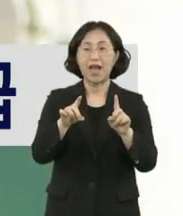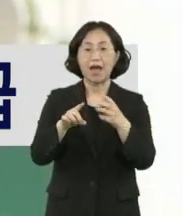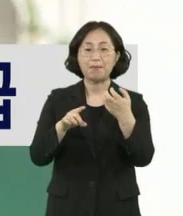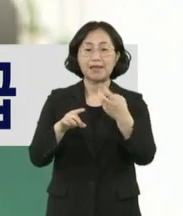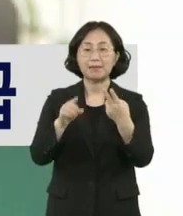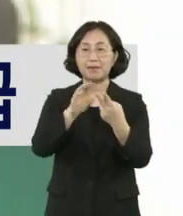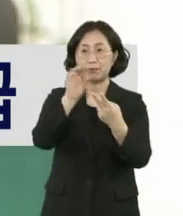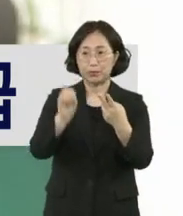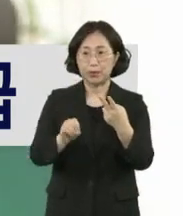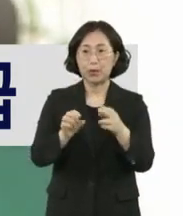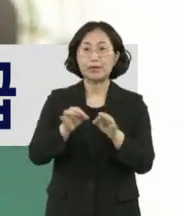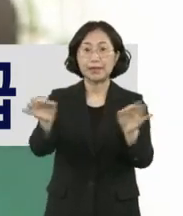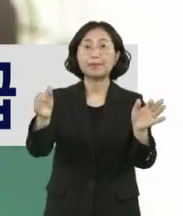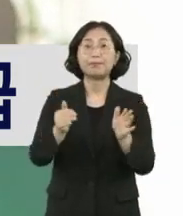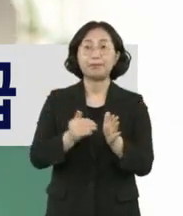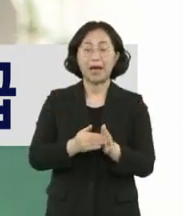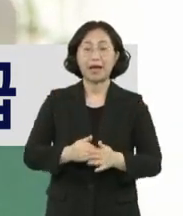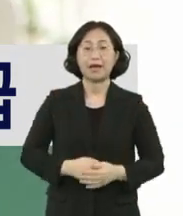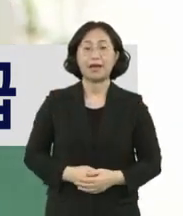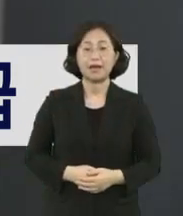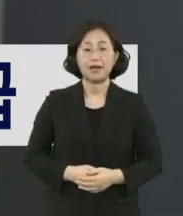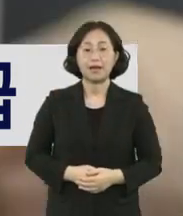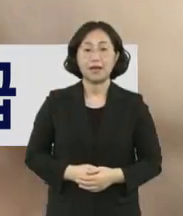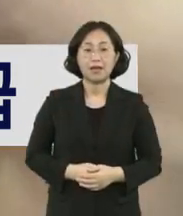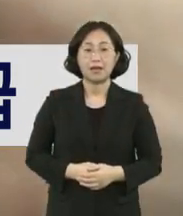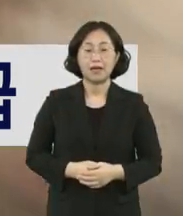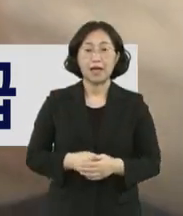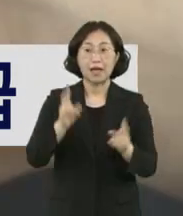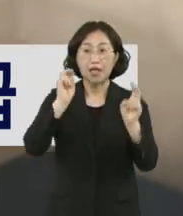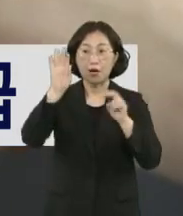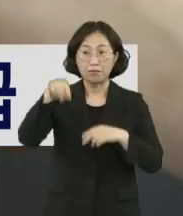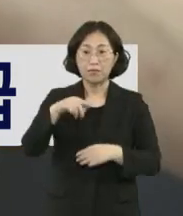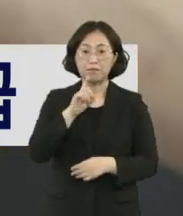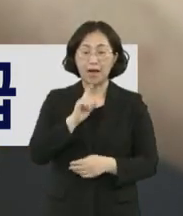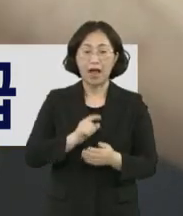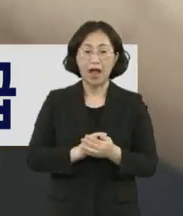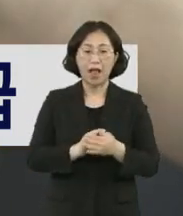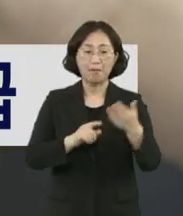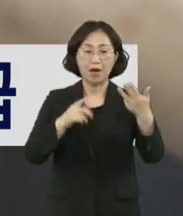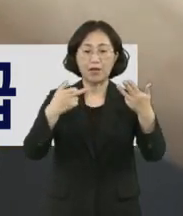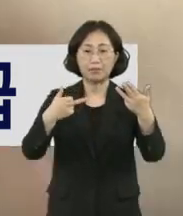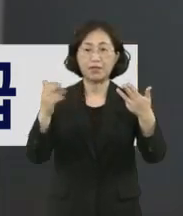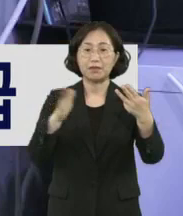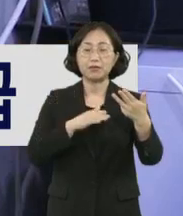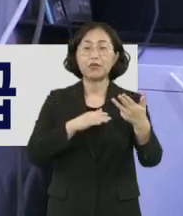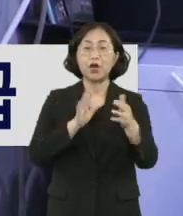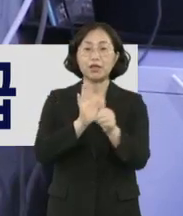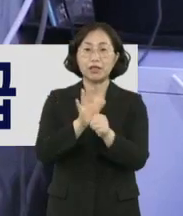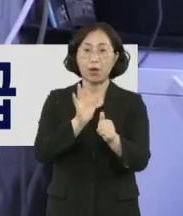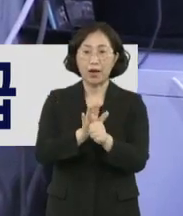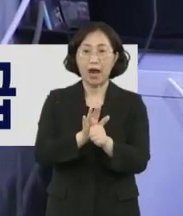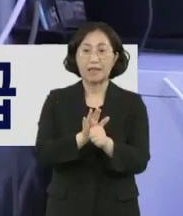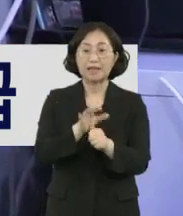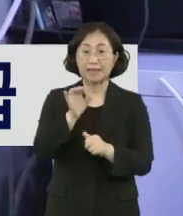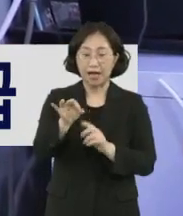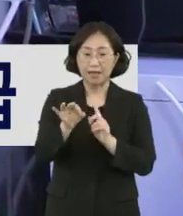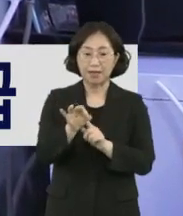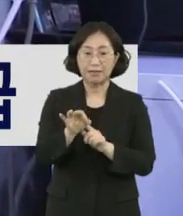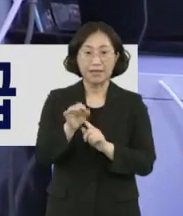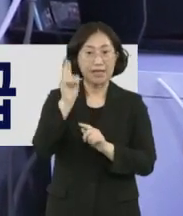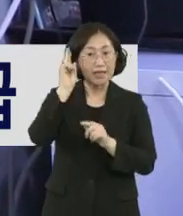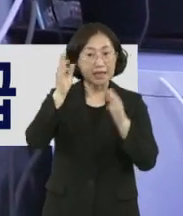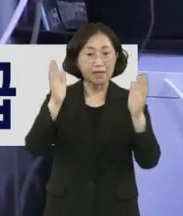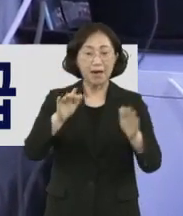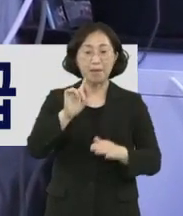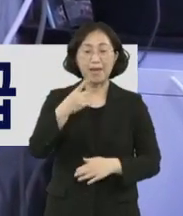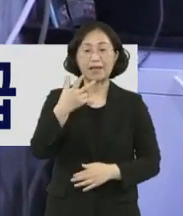80% 이상 지급 완료됐습니다. 중소벤처기업부에 따르면 지난 17일부터 지원된 희망회복자금이 이틀